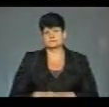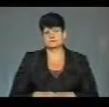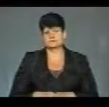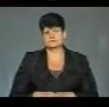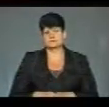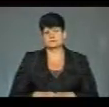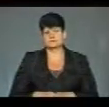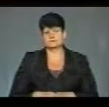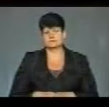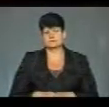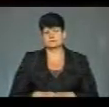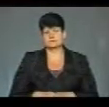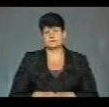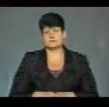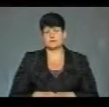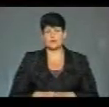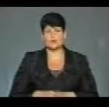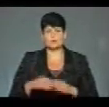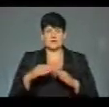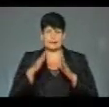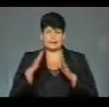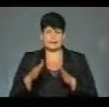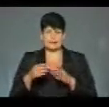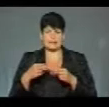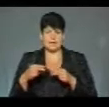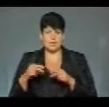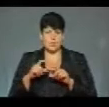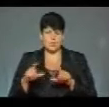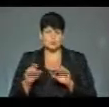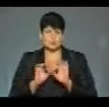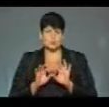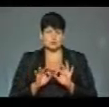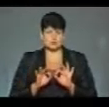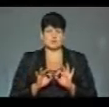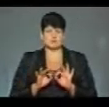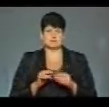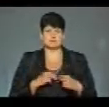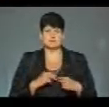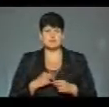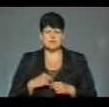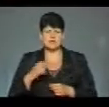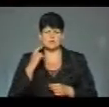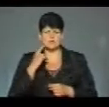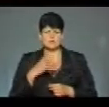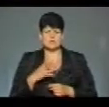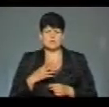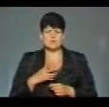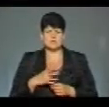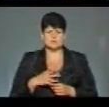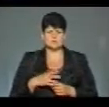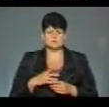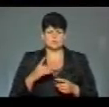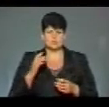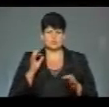кілька слів. Та я. У кіоску неподалік місця зіткнення аварію коментує працівниця. Я відчула такий глухий